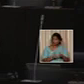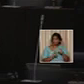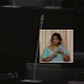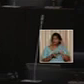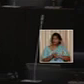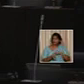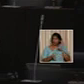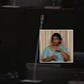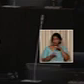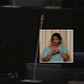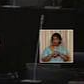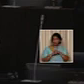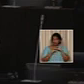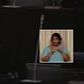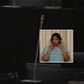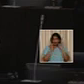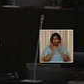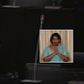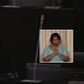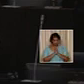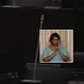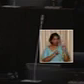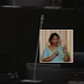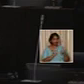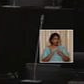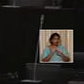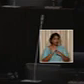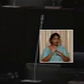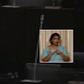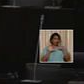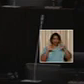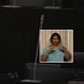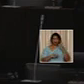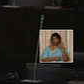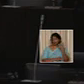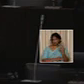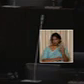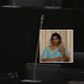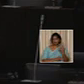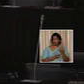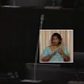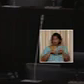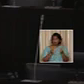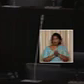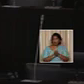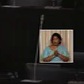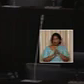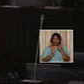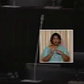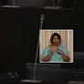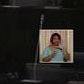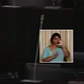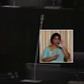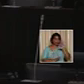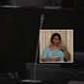प्रादेशिक कार्यालय ऐति खतरगम एतिमले अकर अटसी हतराय मुलवेकू अखर पंदा नवसी